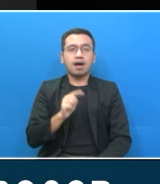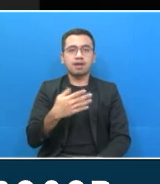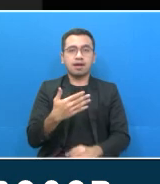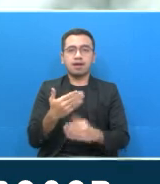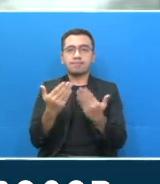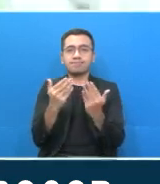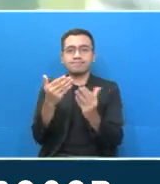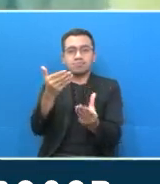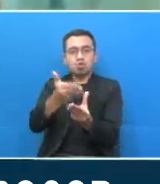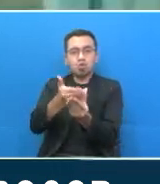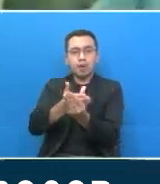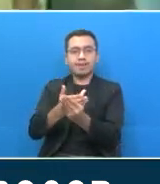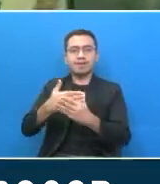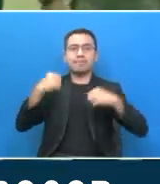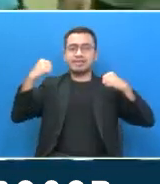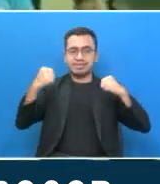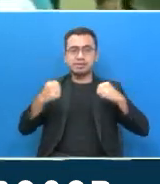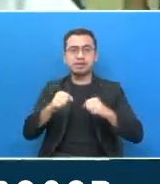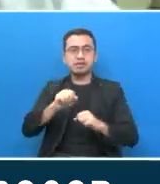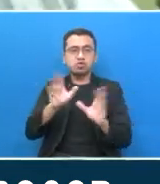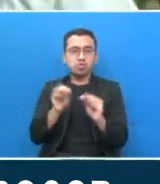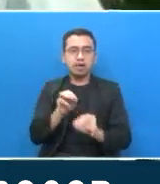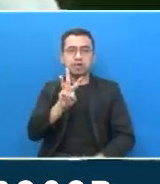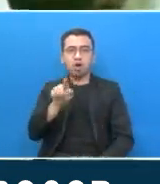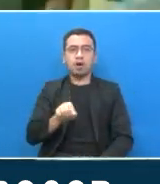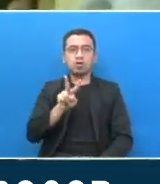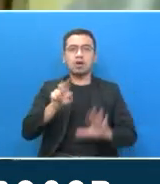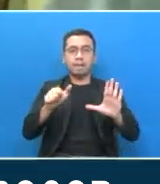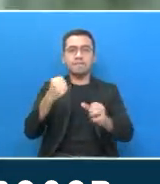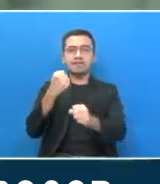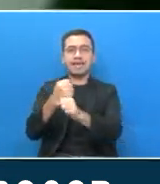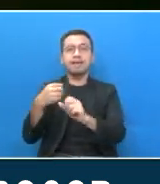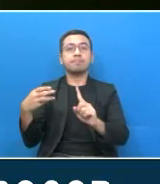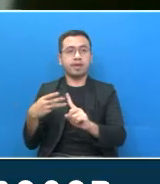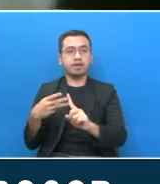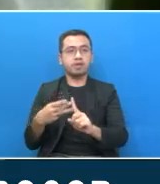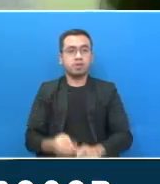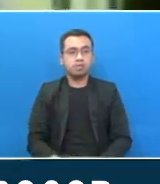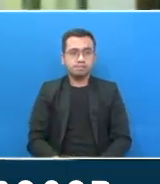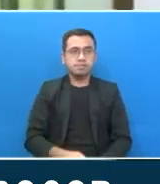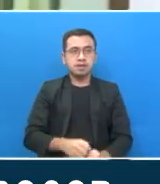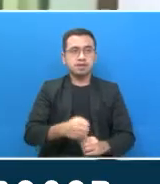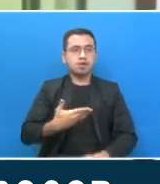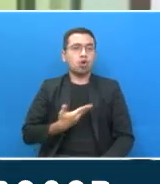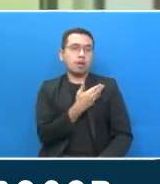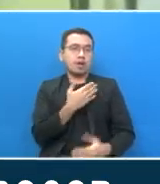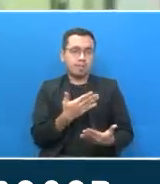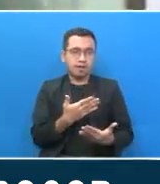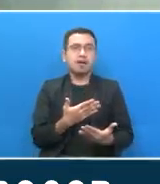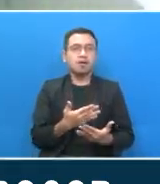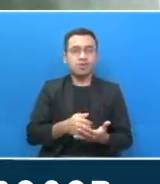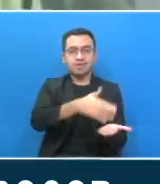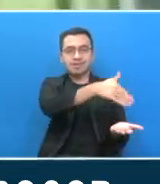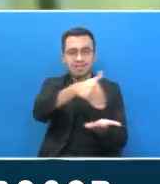3,2 06 GB kebocoran data yang terjadi meliputi Nick pasien data keluhan utama pasien